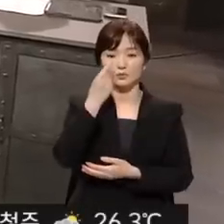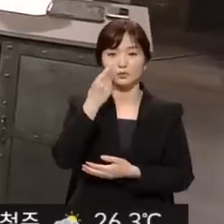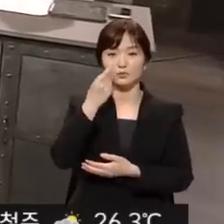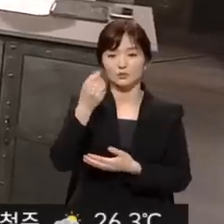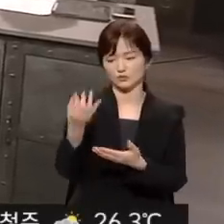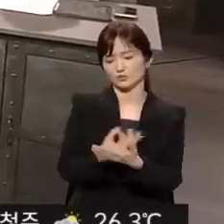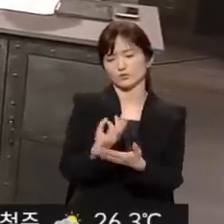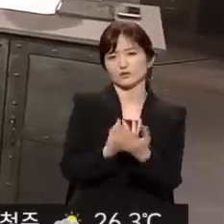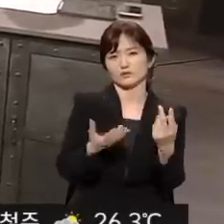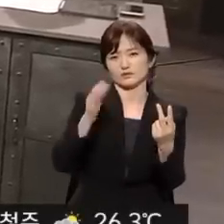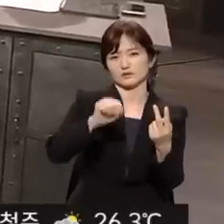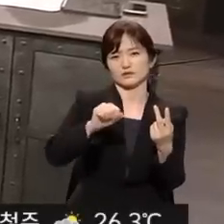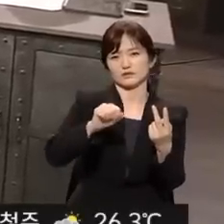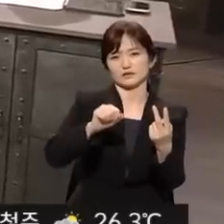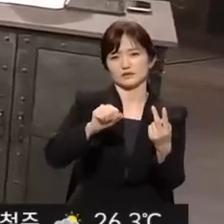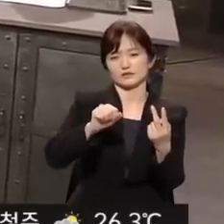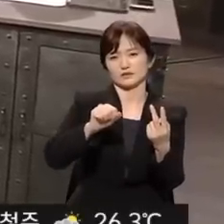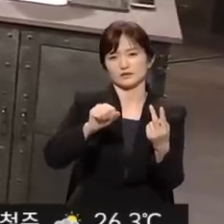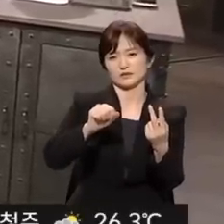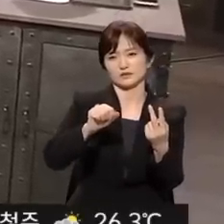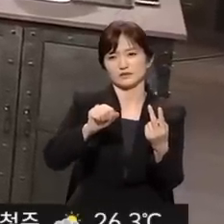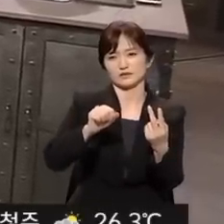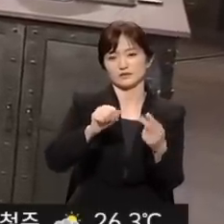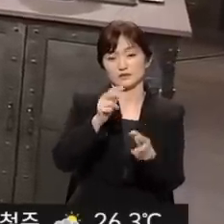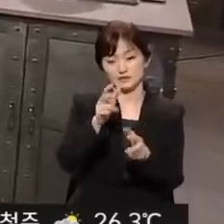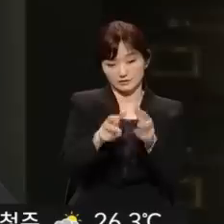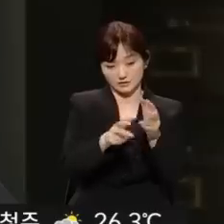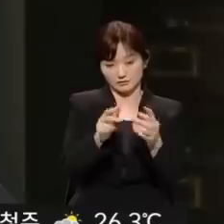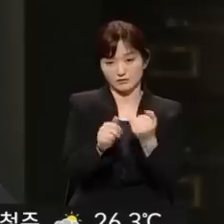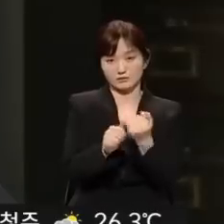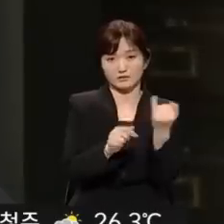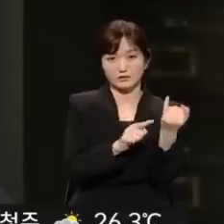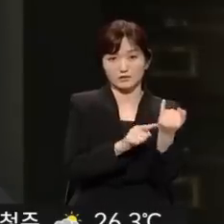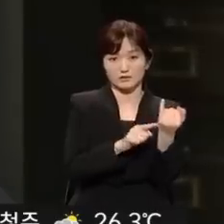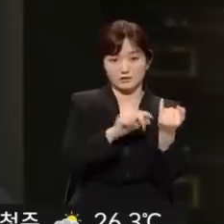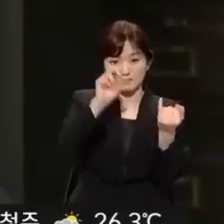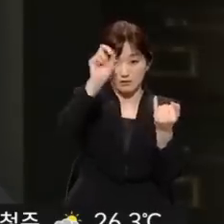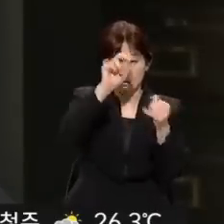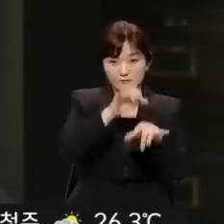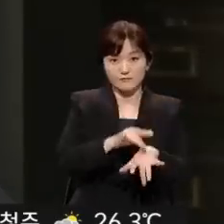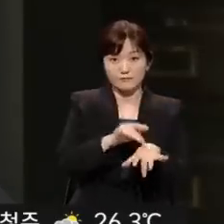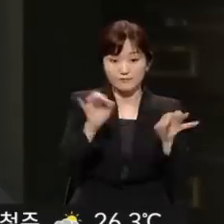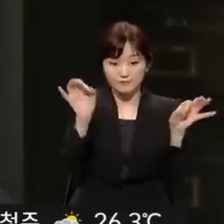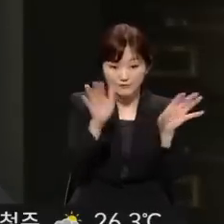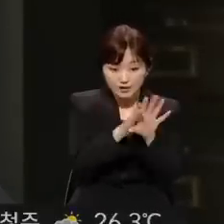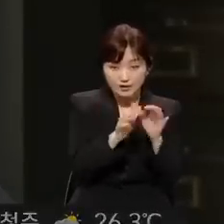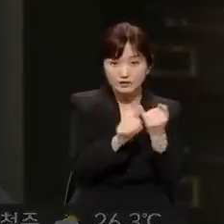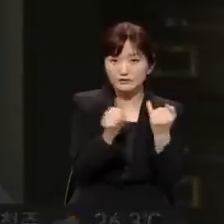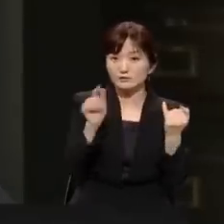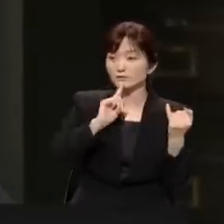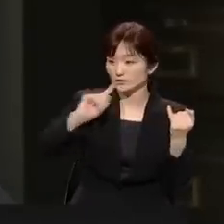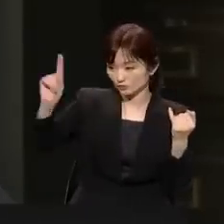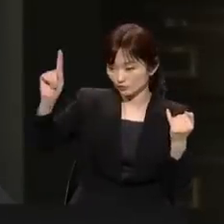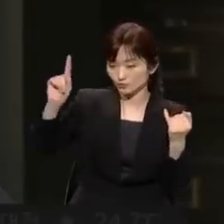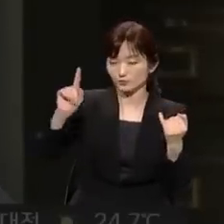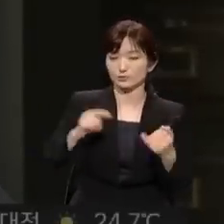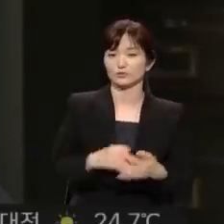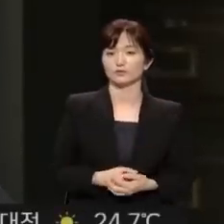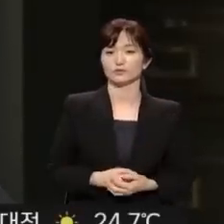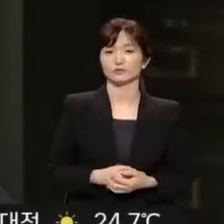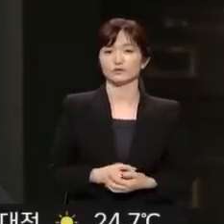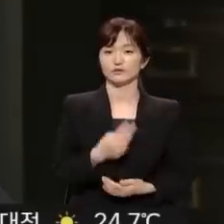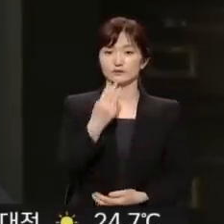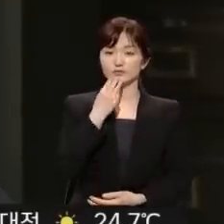원의 고수익을 올리던 사업을 하던 아내가 갑자기 실종이 돼서 남편이 신고를 한 겁니다. 자,